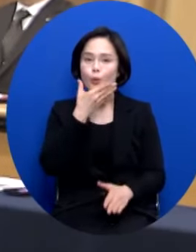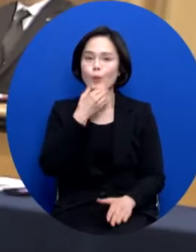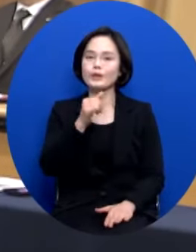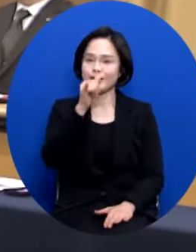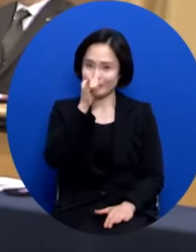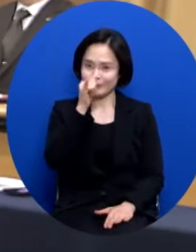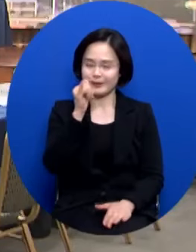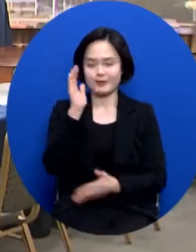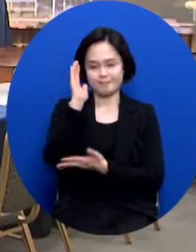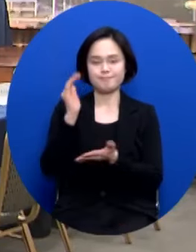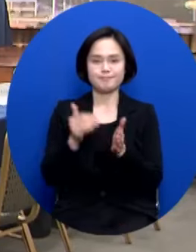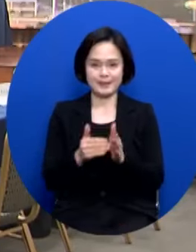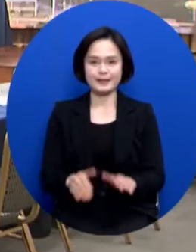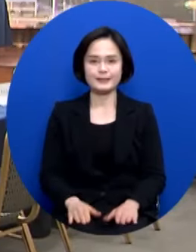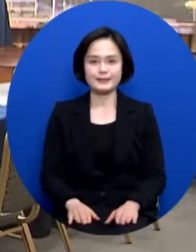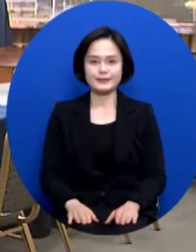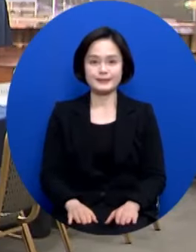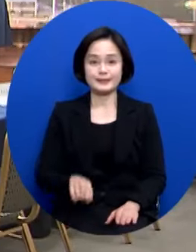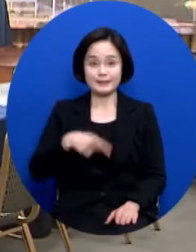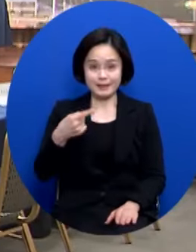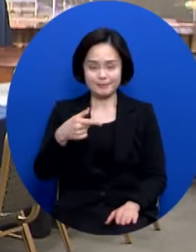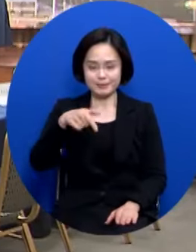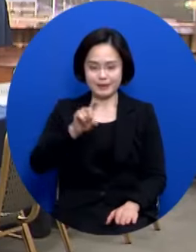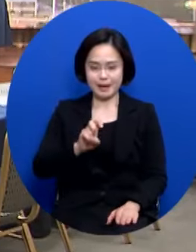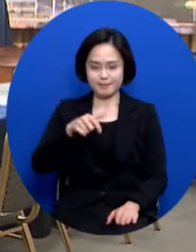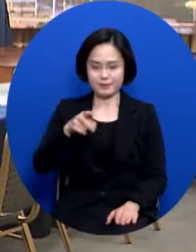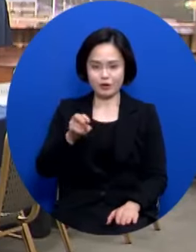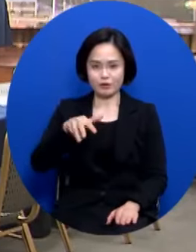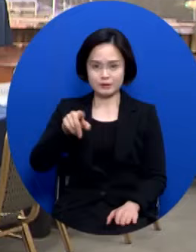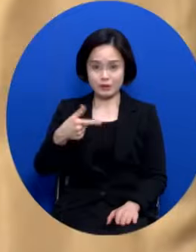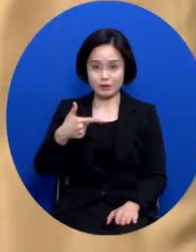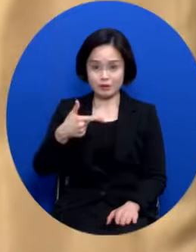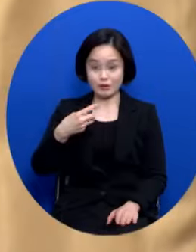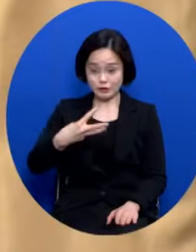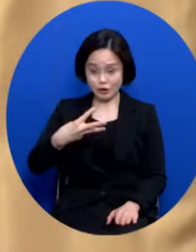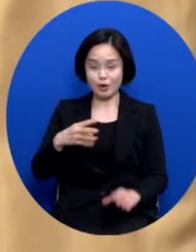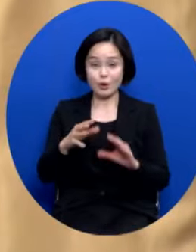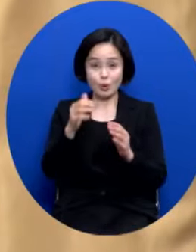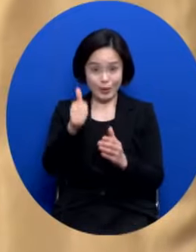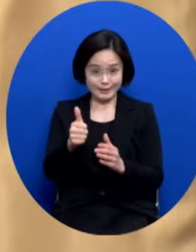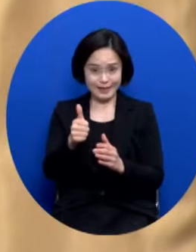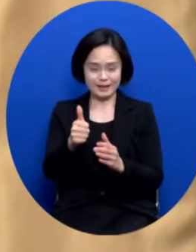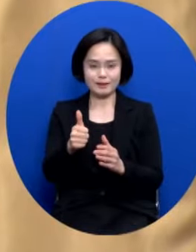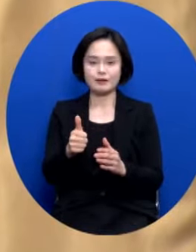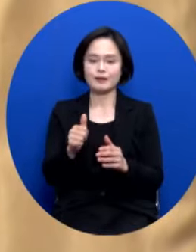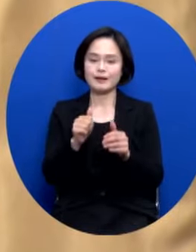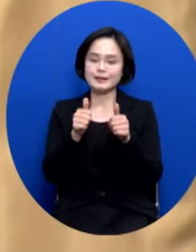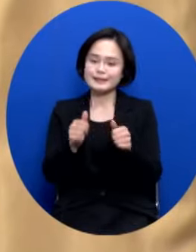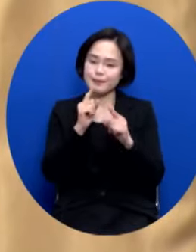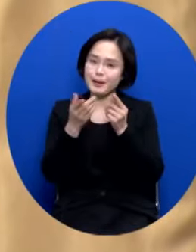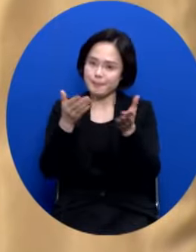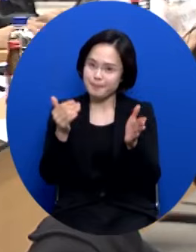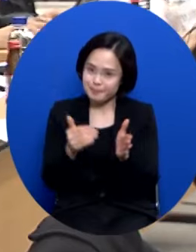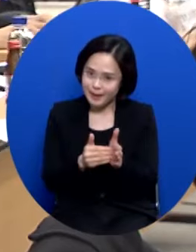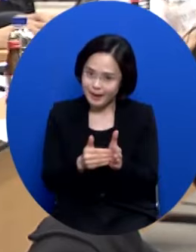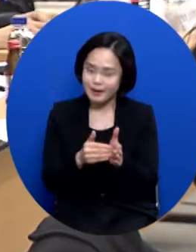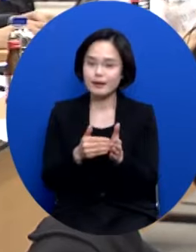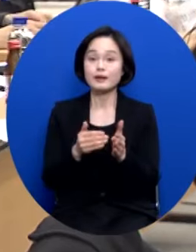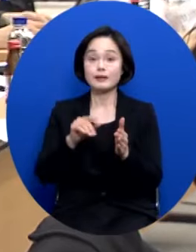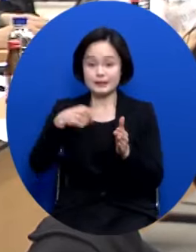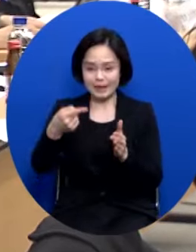설교했습니다. 이어 CTS 감경철 회장이 인사말을 전했으며 지난해 주요 업무 보고와 감사 보고 등을